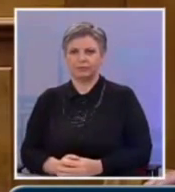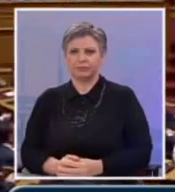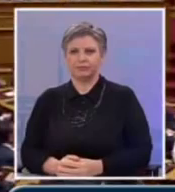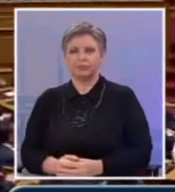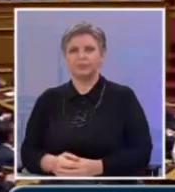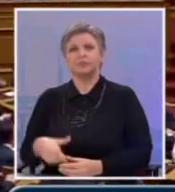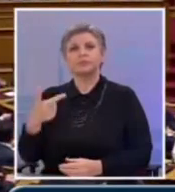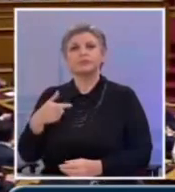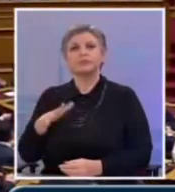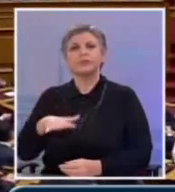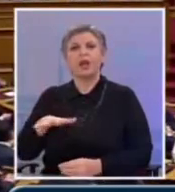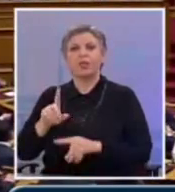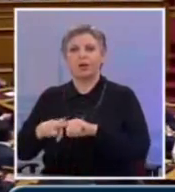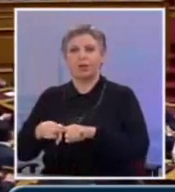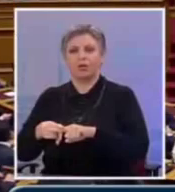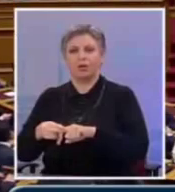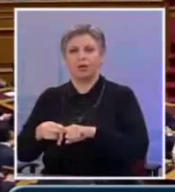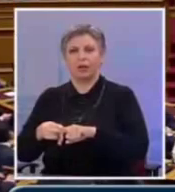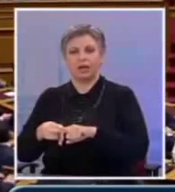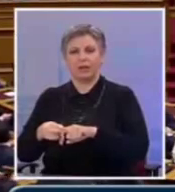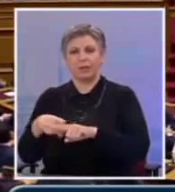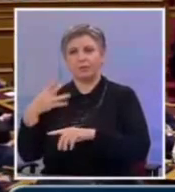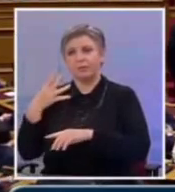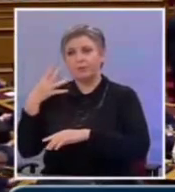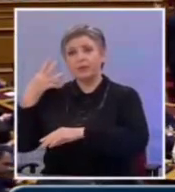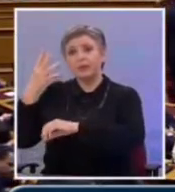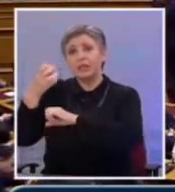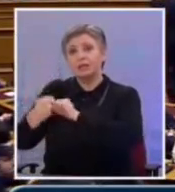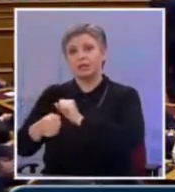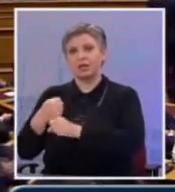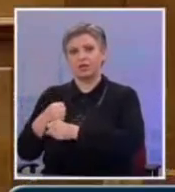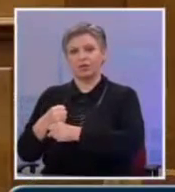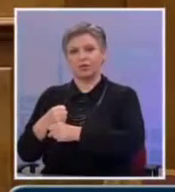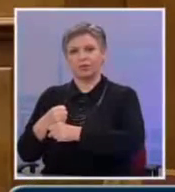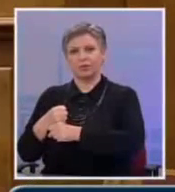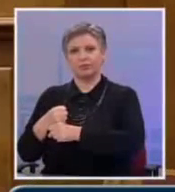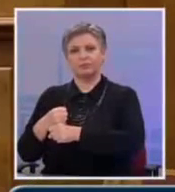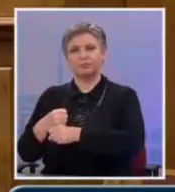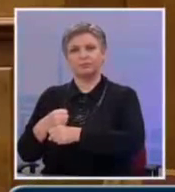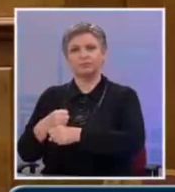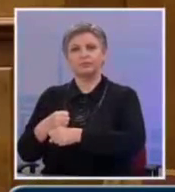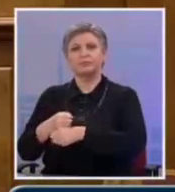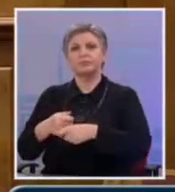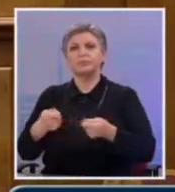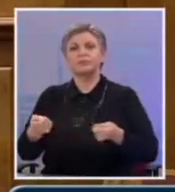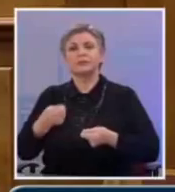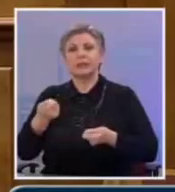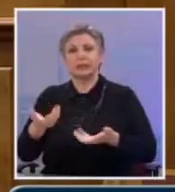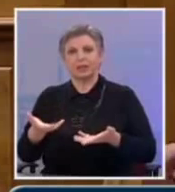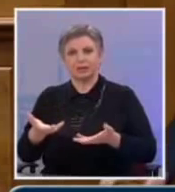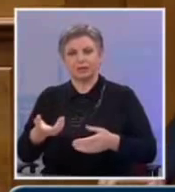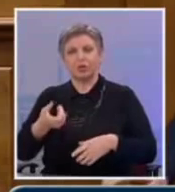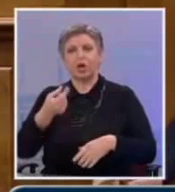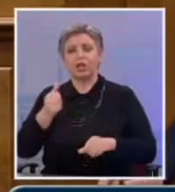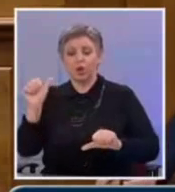Στη χώρα μας τέσσερα χρόνια τώρα διεξάγεται ένα οικονομικό πείραμα